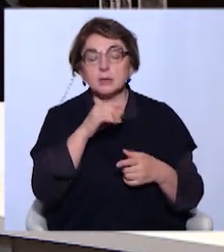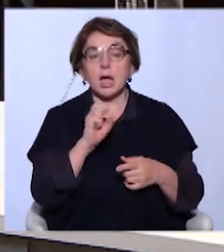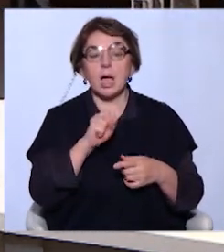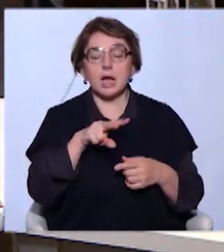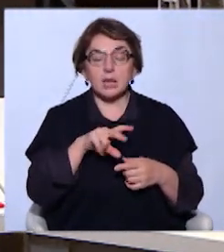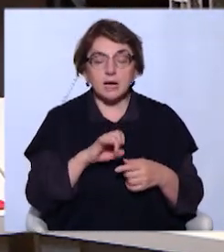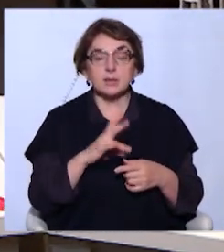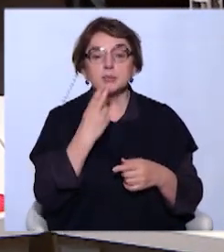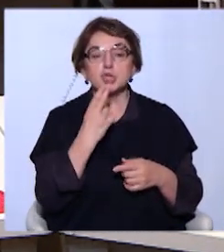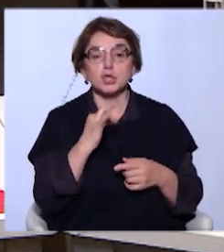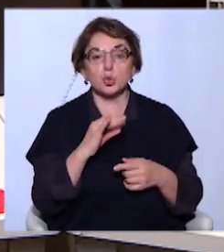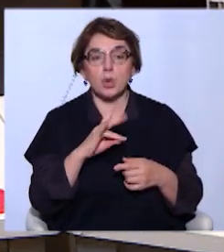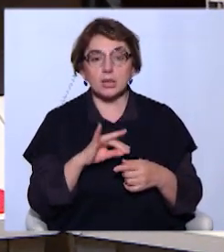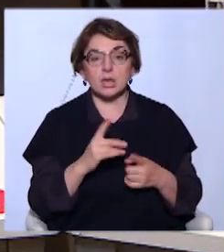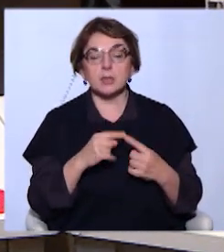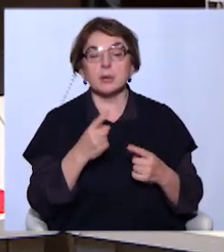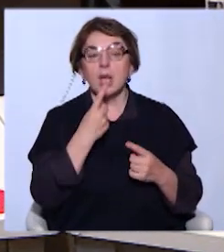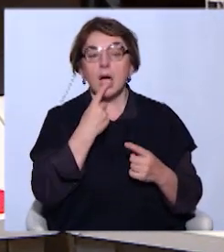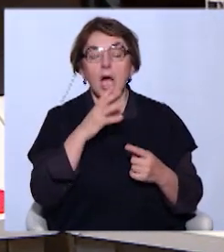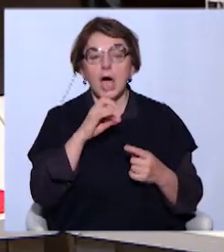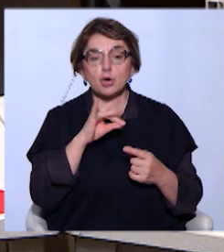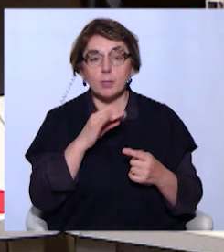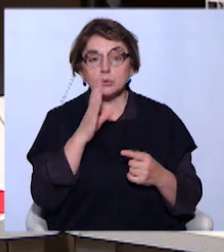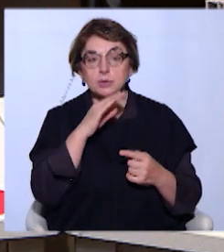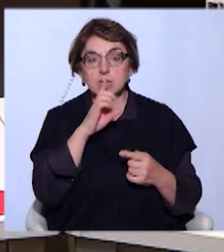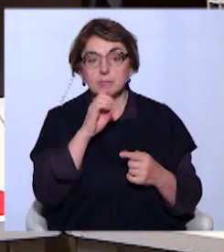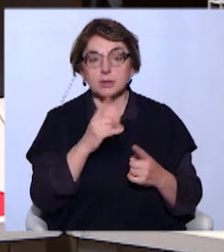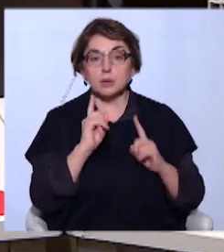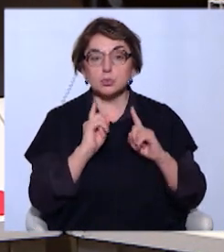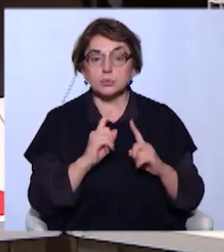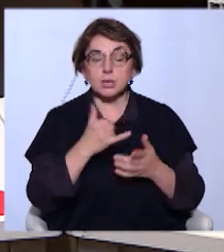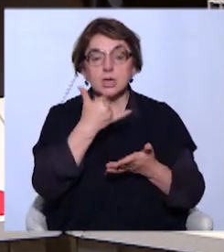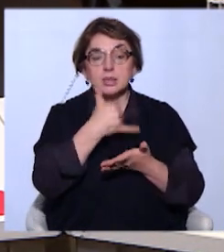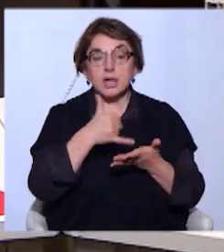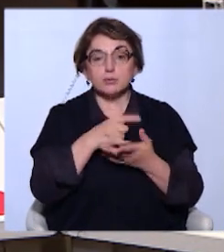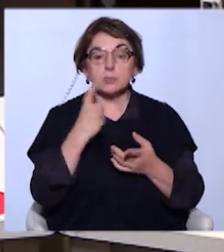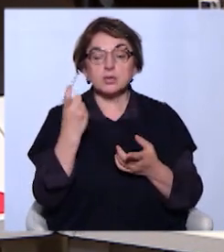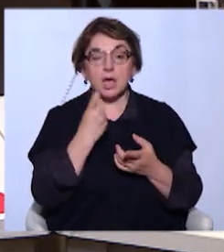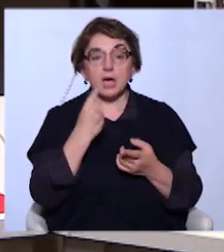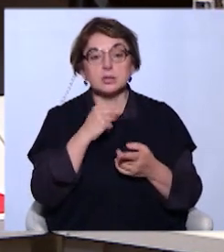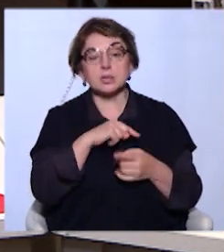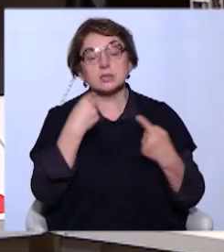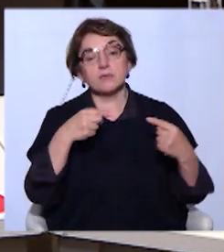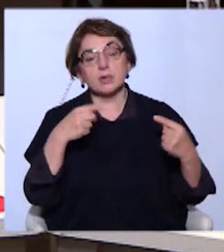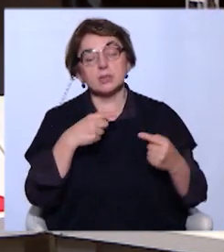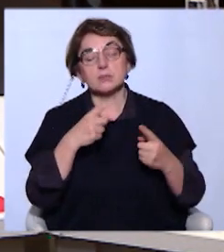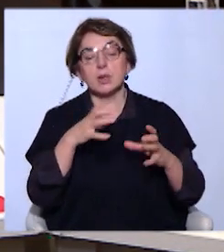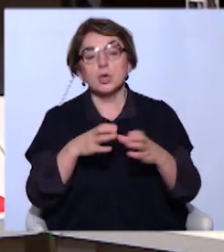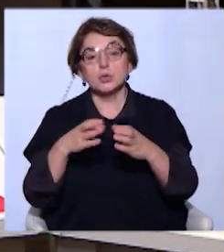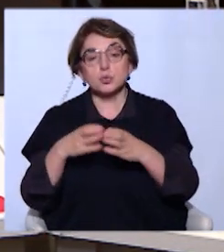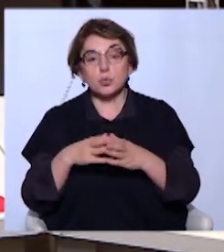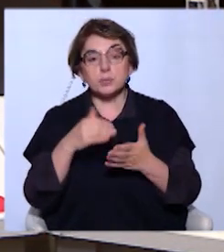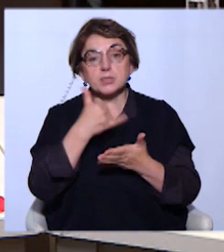სხვადასხვა ნახშირწყალბადებისგან, ესენია ალკანები, ციკლოალკანები, არომატული ნახშირწყალბადები, თუმცა ნავთობის ხარისხსაც